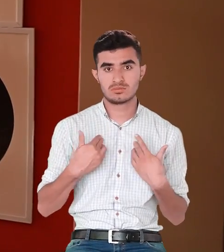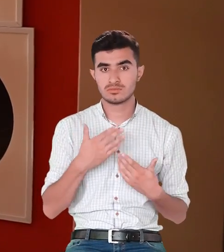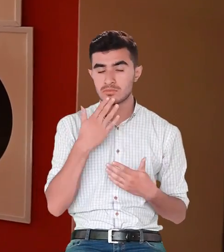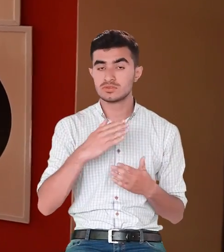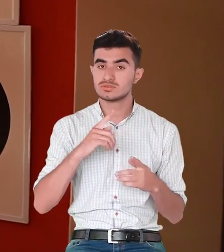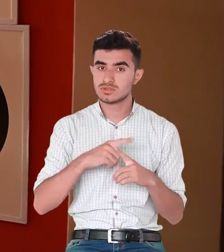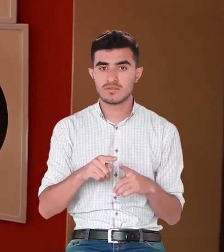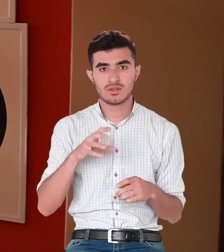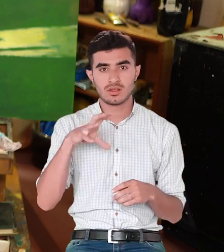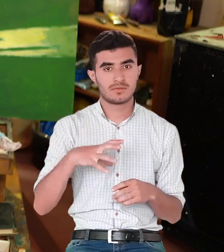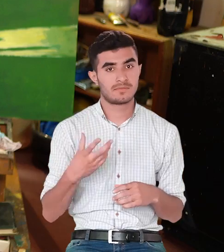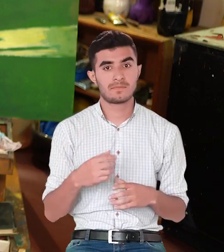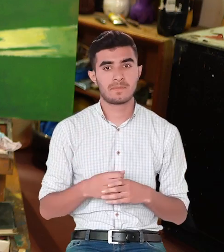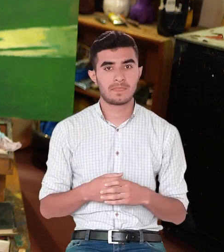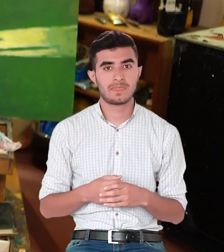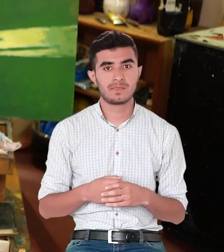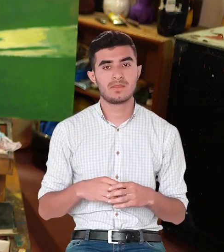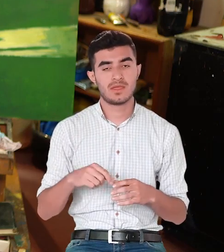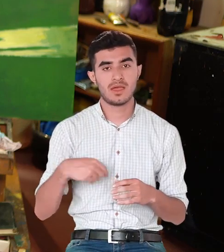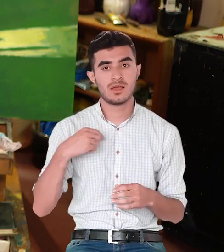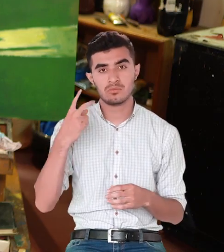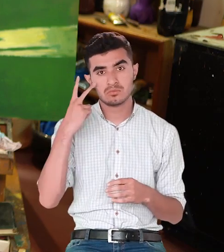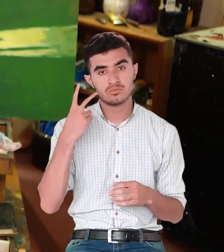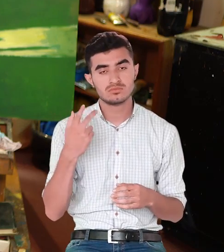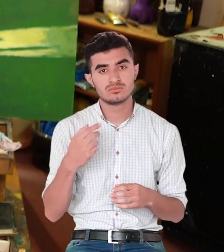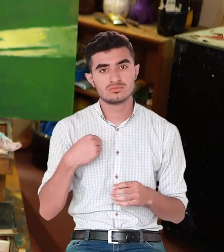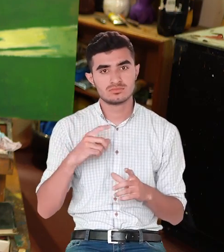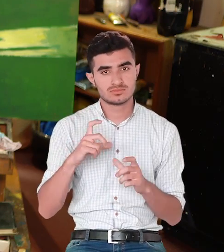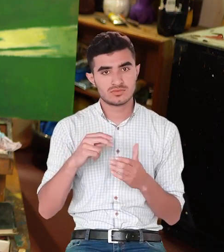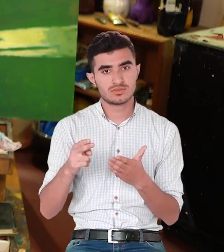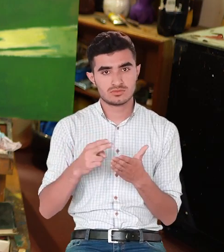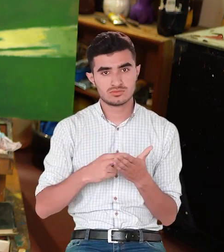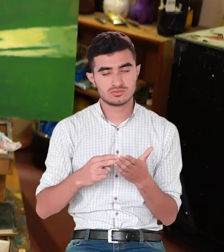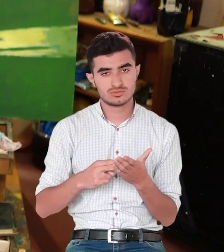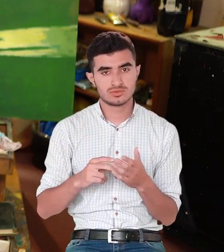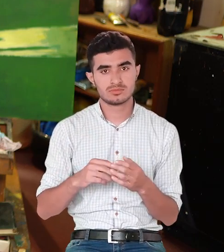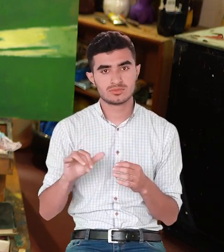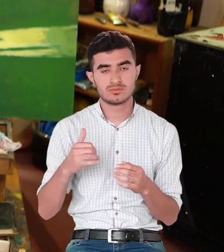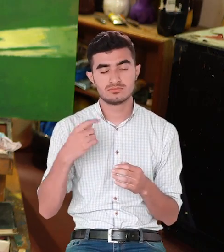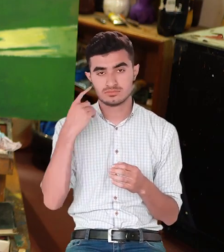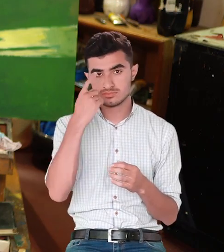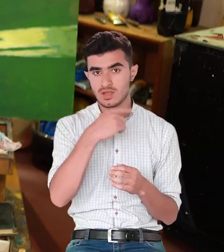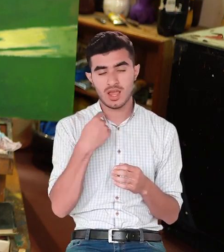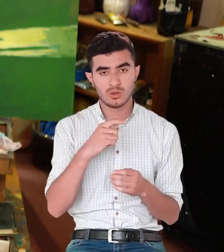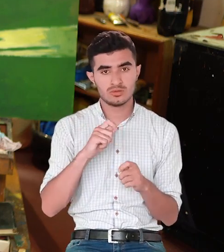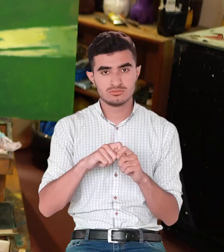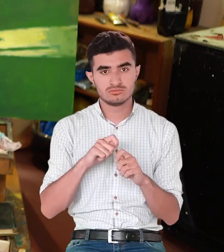کہ یہ کیسا ہے. آنکھوں یہ ہوتی ہیں وہ سب سے زیادہ زندگی دیتی ہیں,